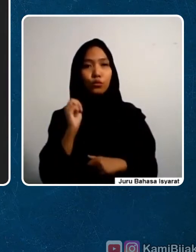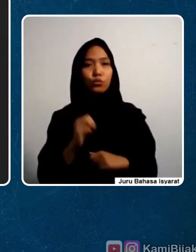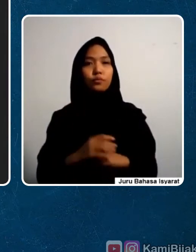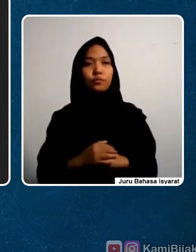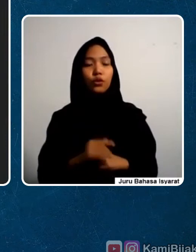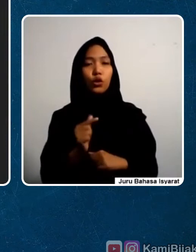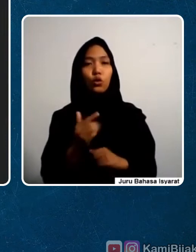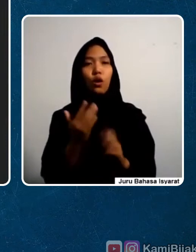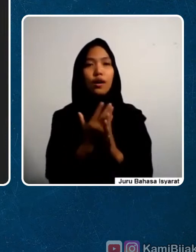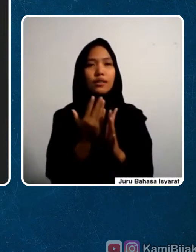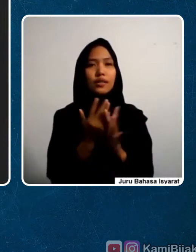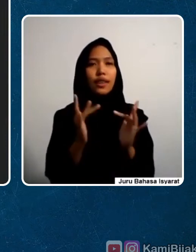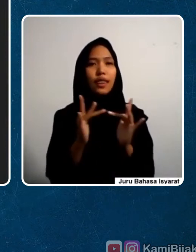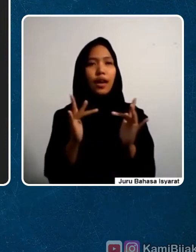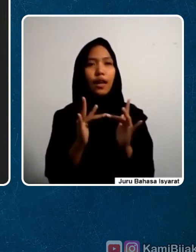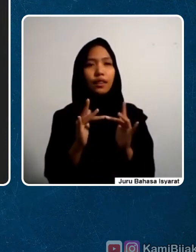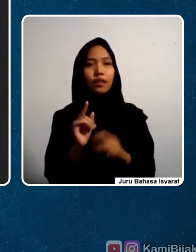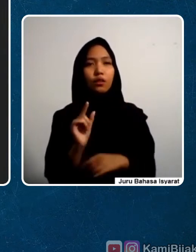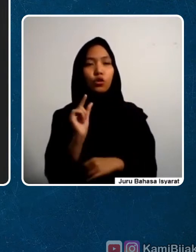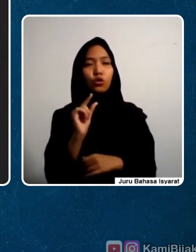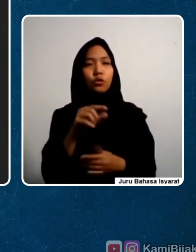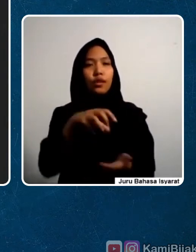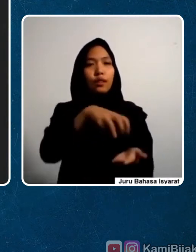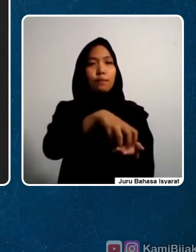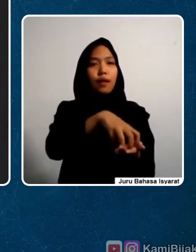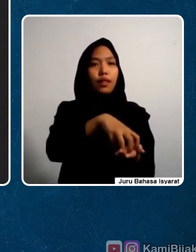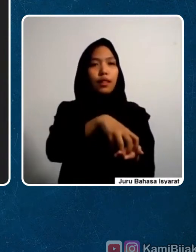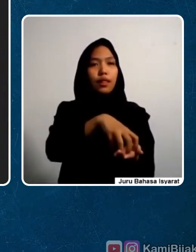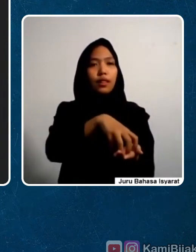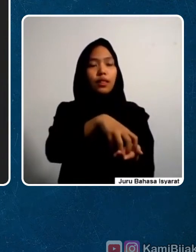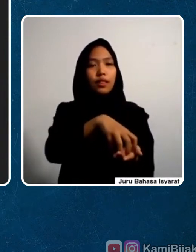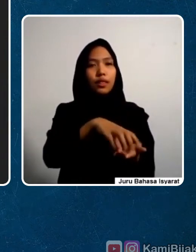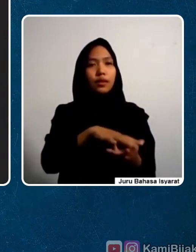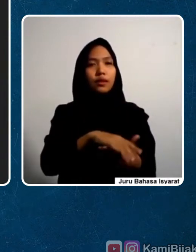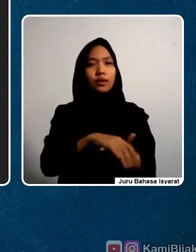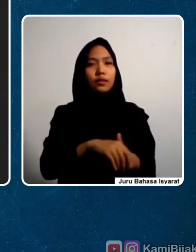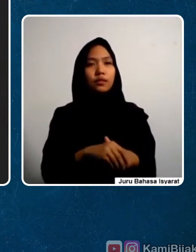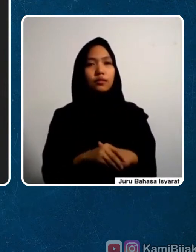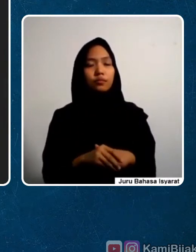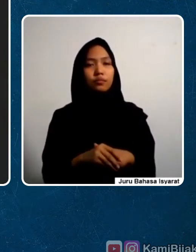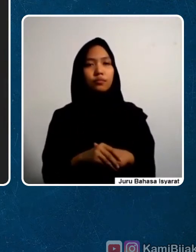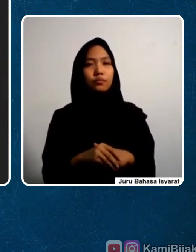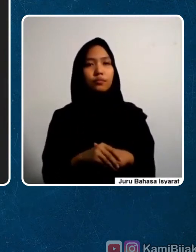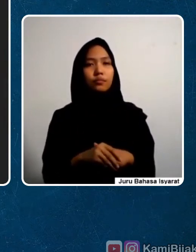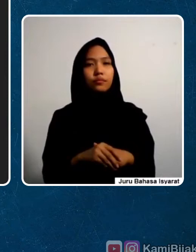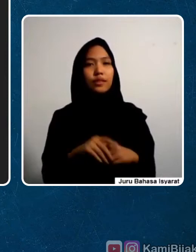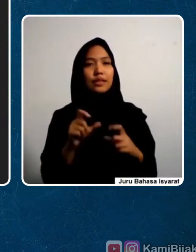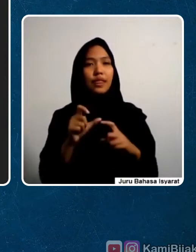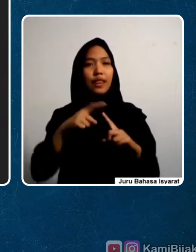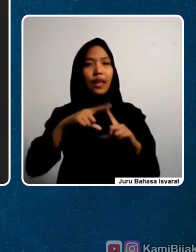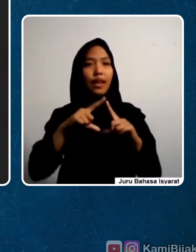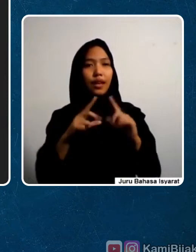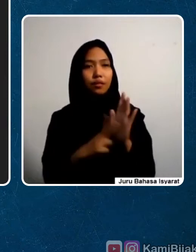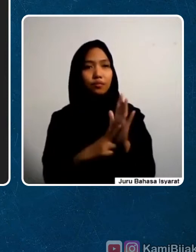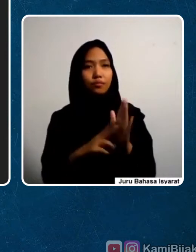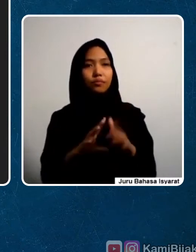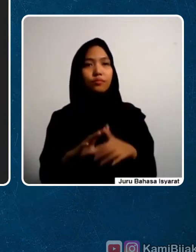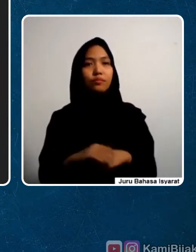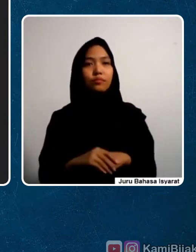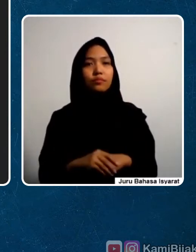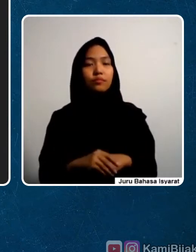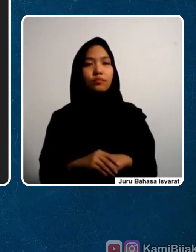membuka stand di Car Free Day di Solo, kan ada Car Free Day, dan kita bawa mobil akses internet itu untuk